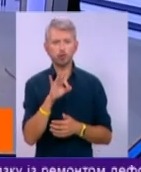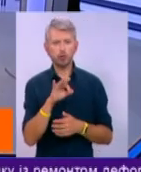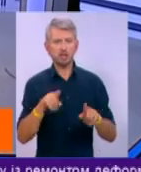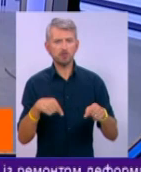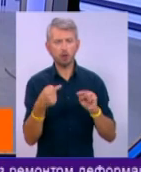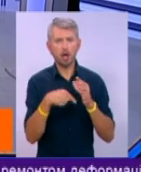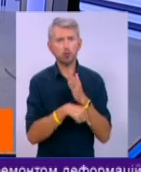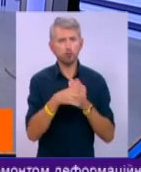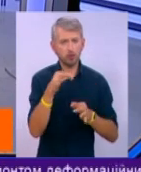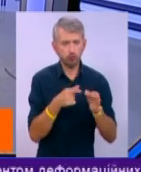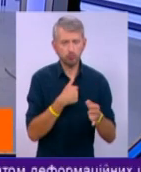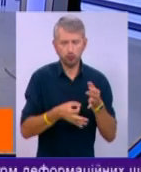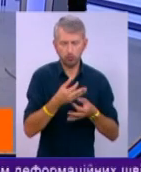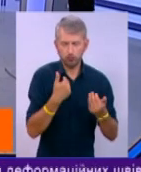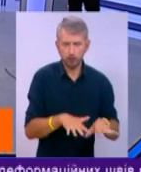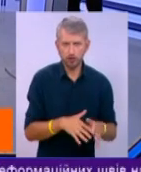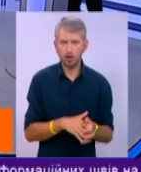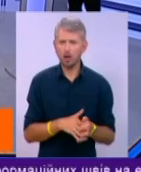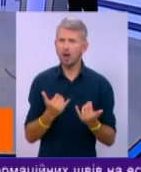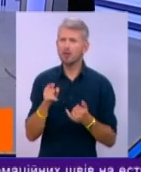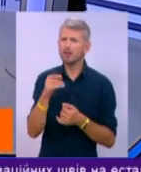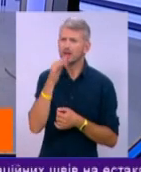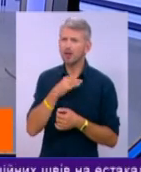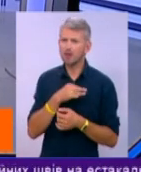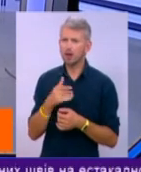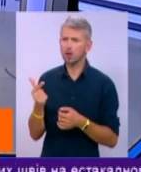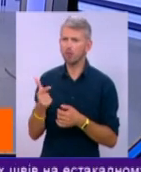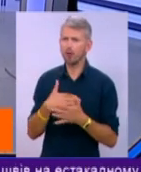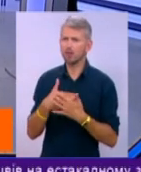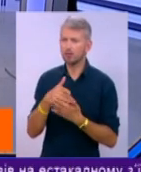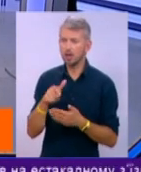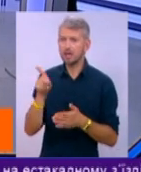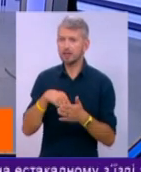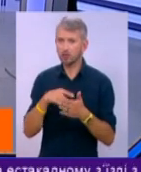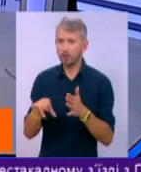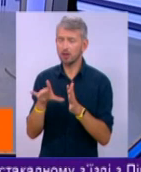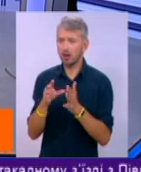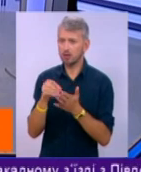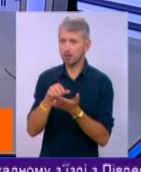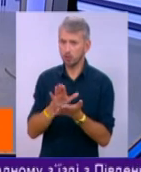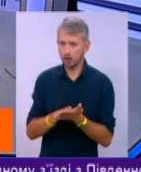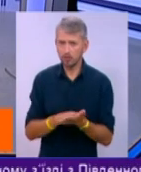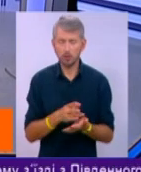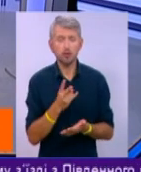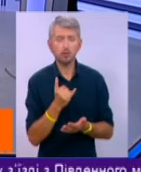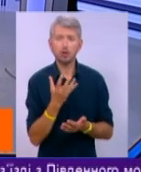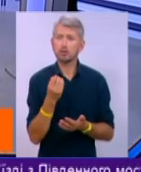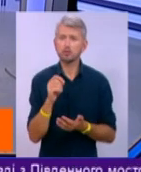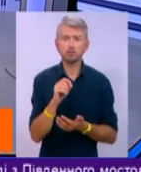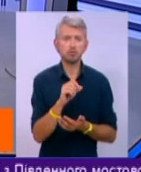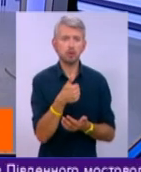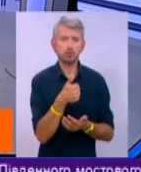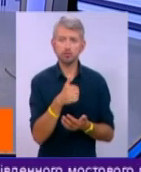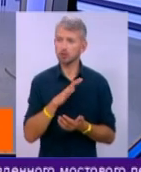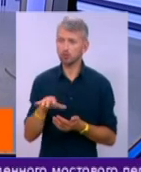створення антикорупційного суду ми вже обговорили. Ні, ну, зараз ви сказали, громадське... Скасування декларування для... Так, а ще перше було якесь? Ні,